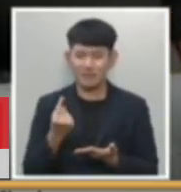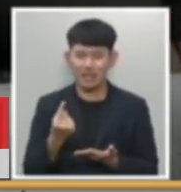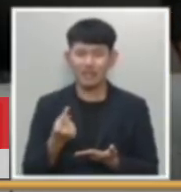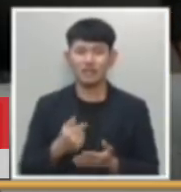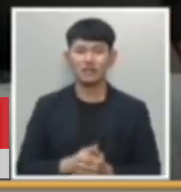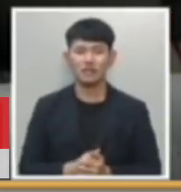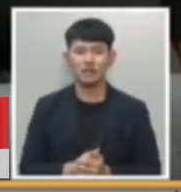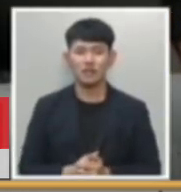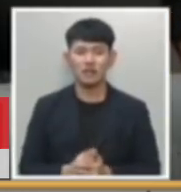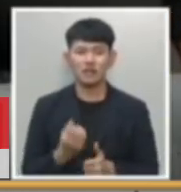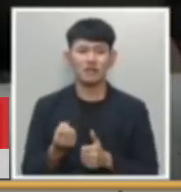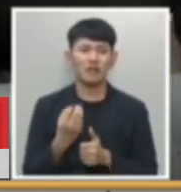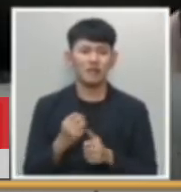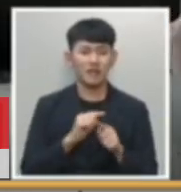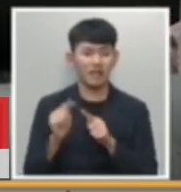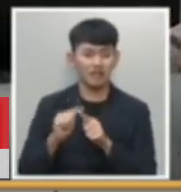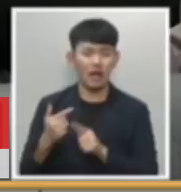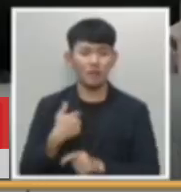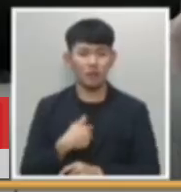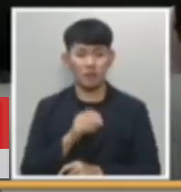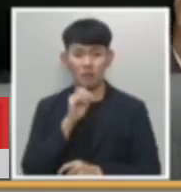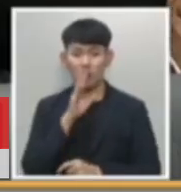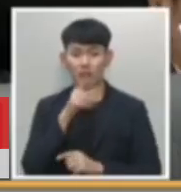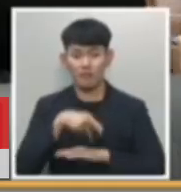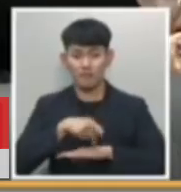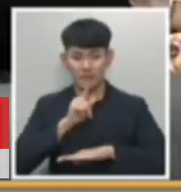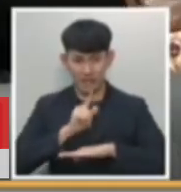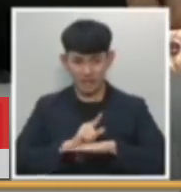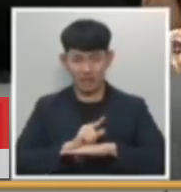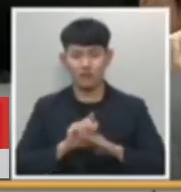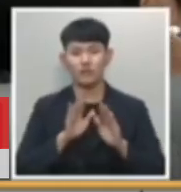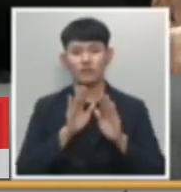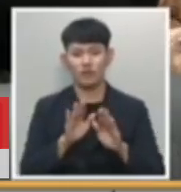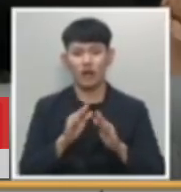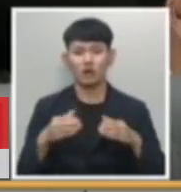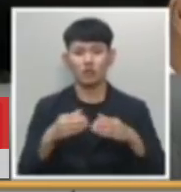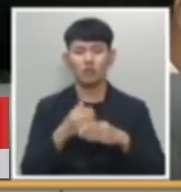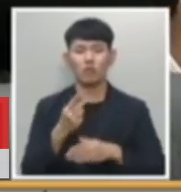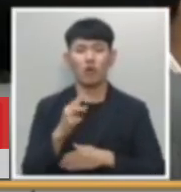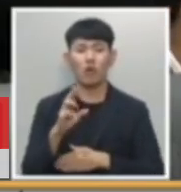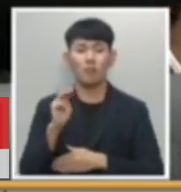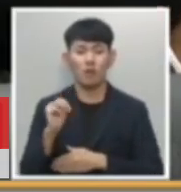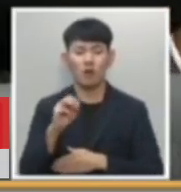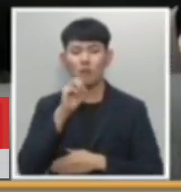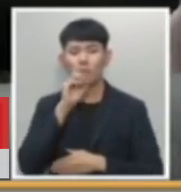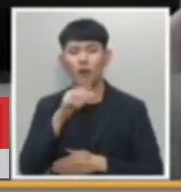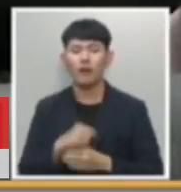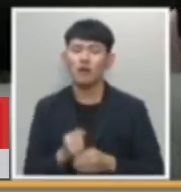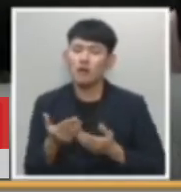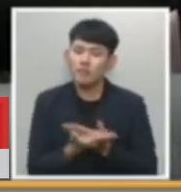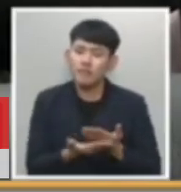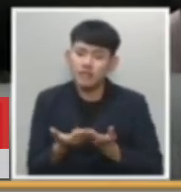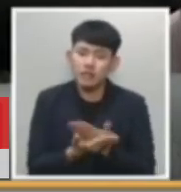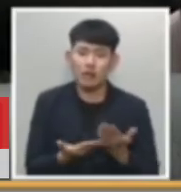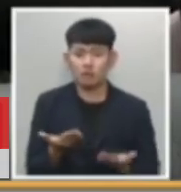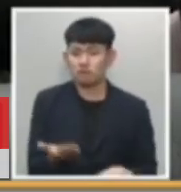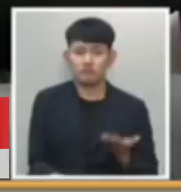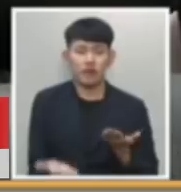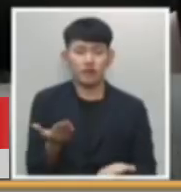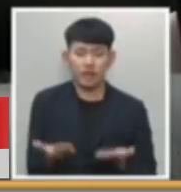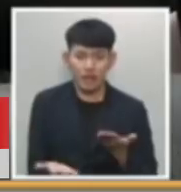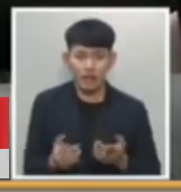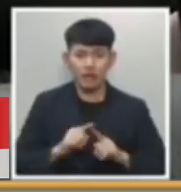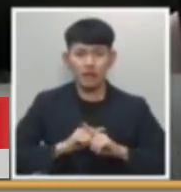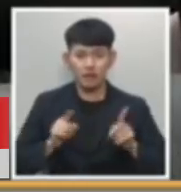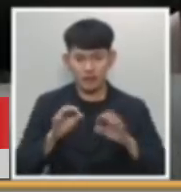นอเหล่านี้ผมกลับเรียนผ่านท่านประธานไปยังคณะรัฐมนตรีว่าท่านจะพิจารณาอย่างไรก็สุดจะแล้วแต่ผม